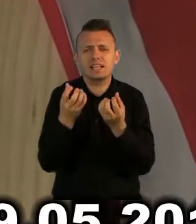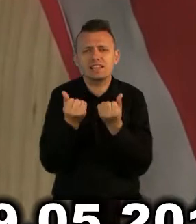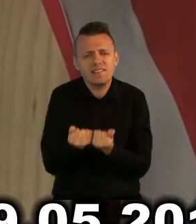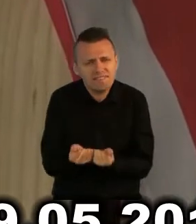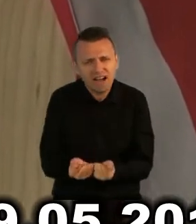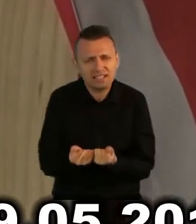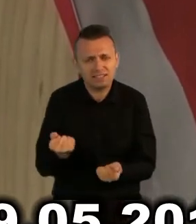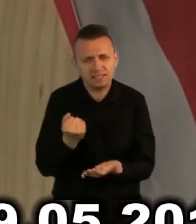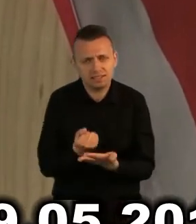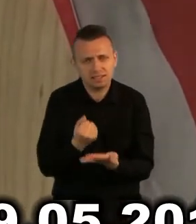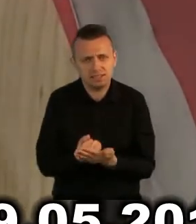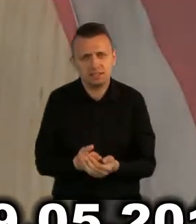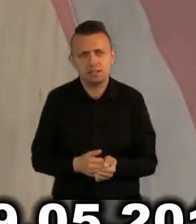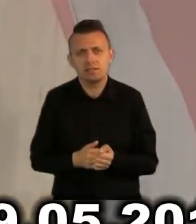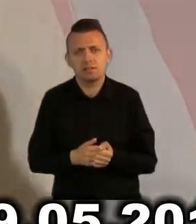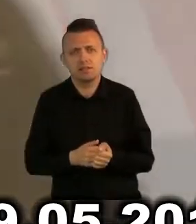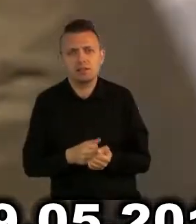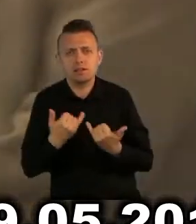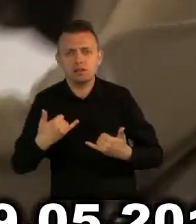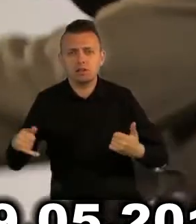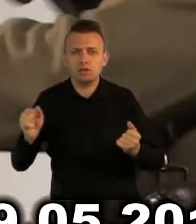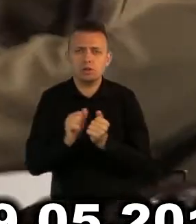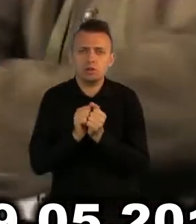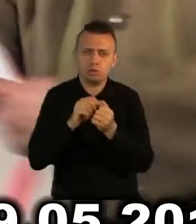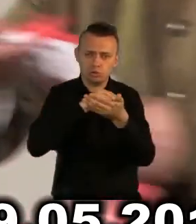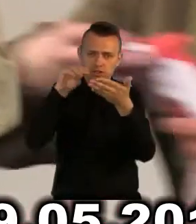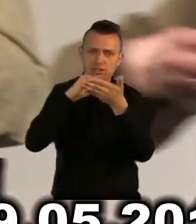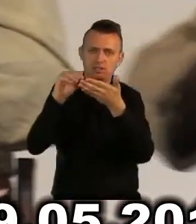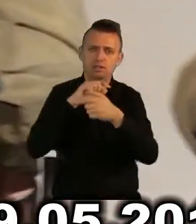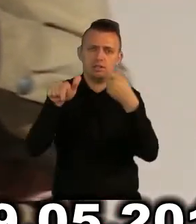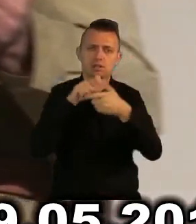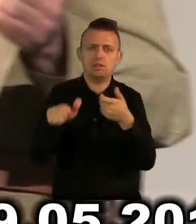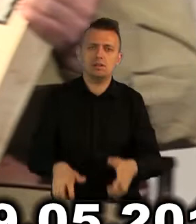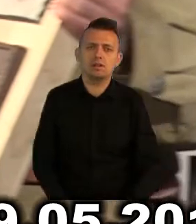niewzruszony. Na kamieniu wypisujemy różnego rodzaju inskrypcje.